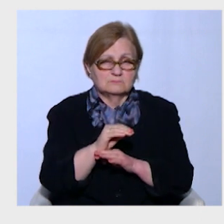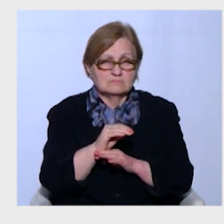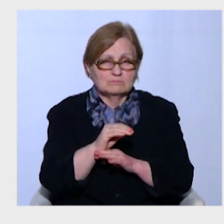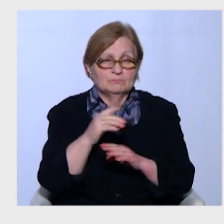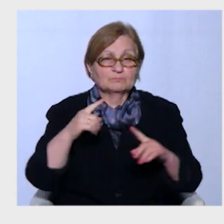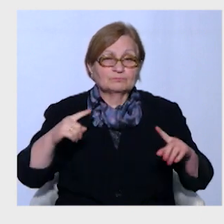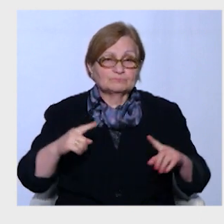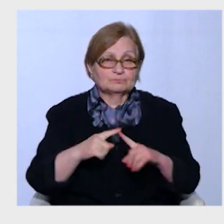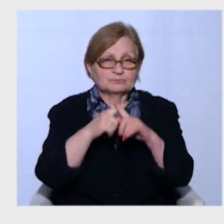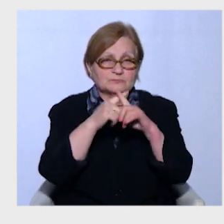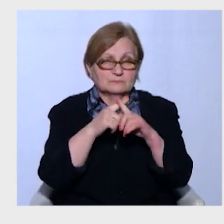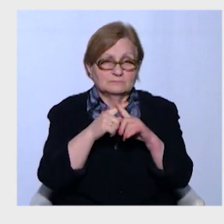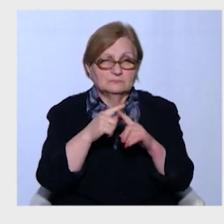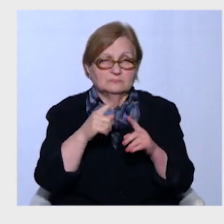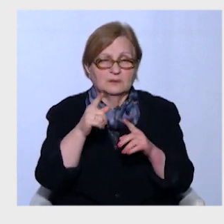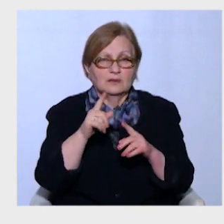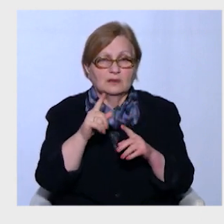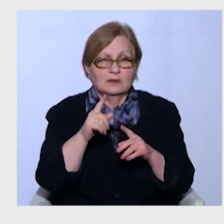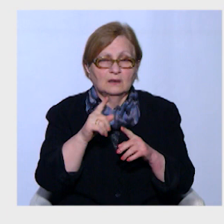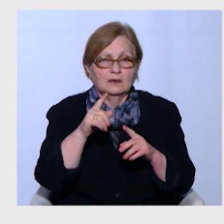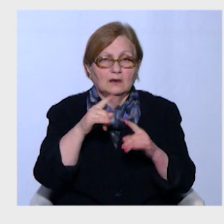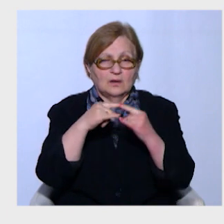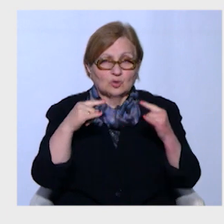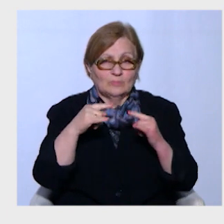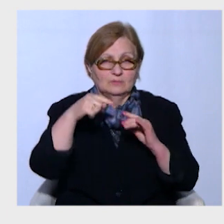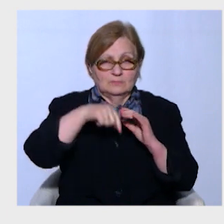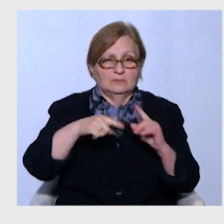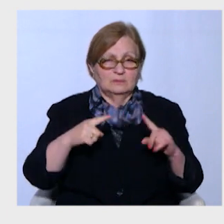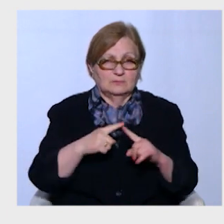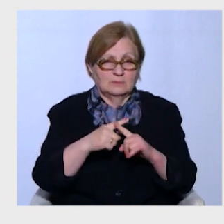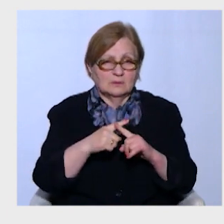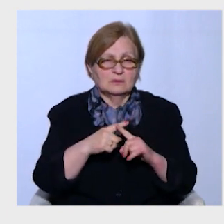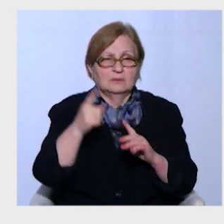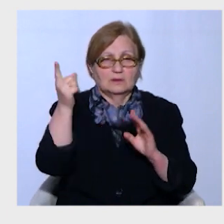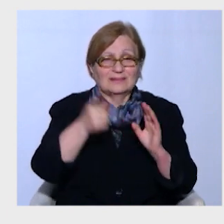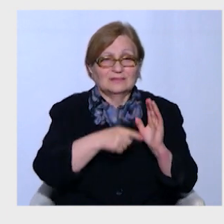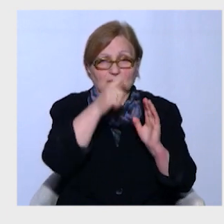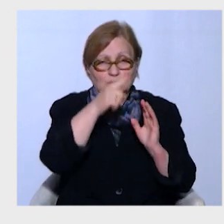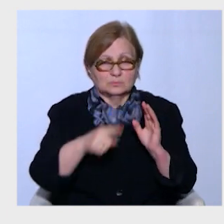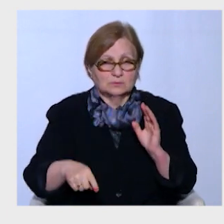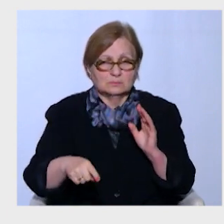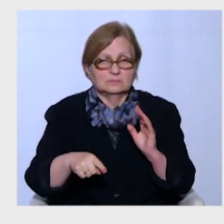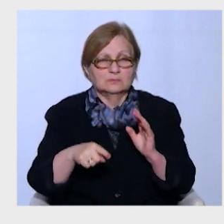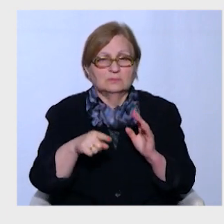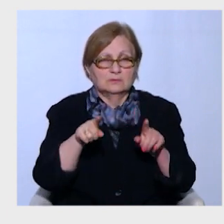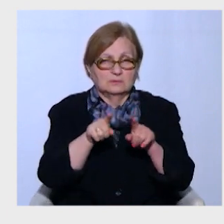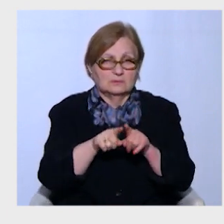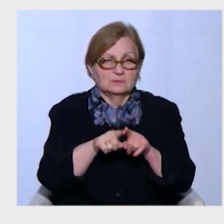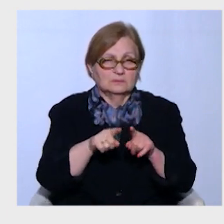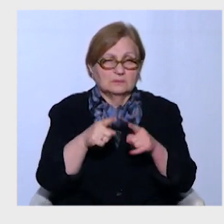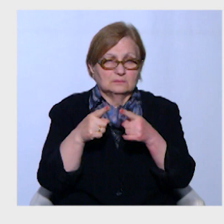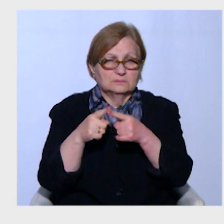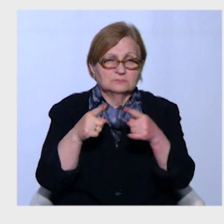დიაგონალები, დამატებითი პირობები. ანუ რომში დიაგონალები მართი კუთხით გადაიკვეთება, რომში დიაგონალები